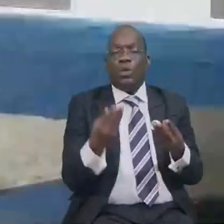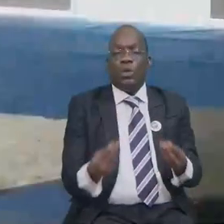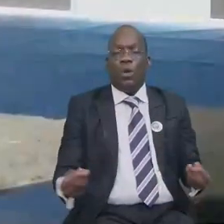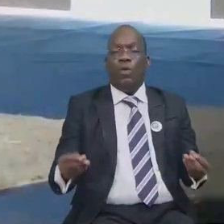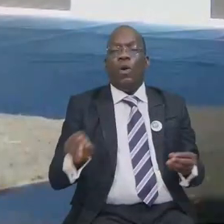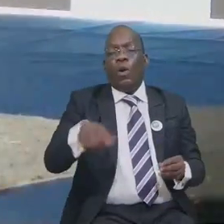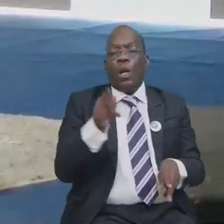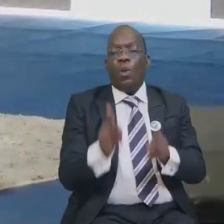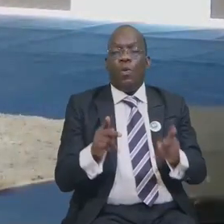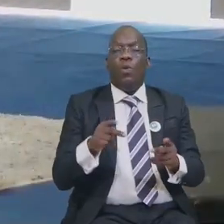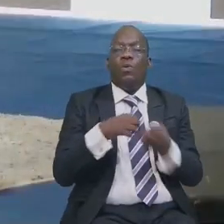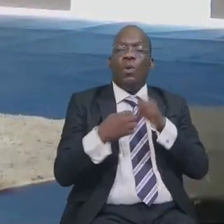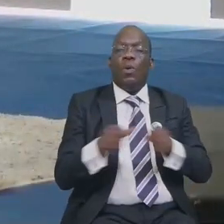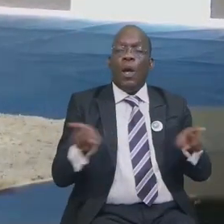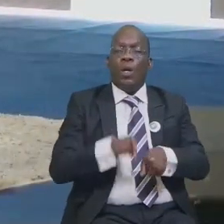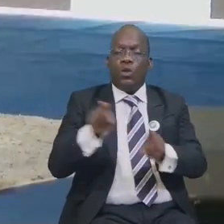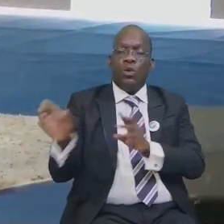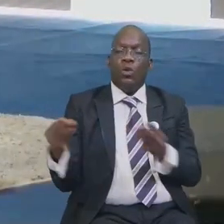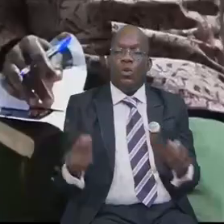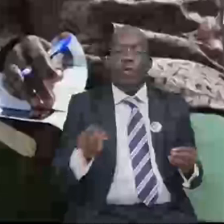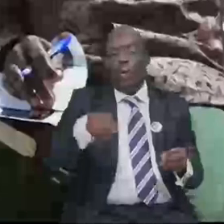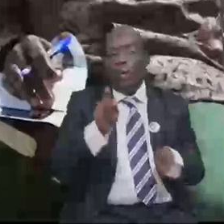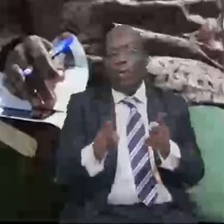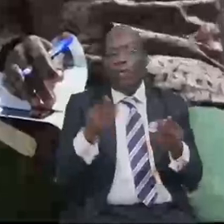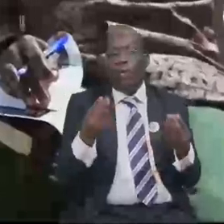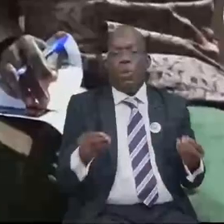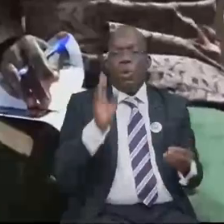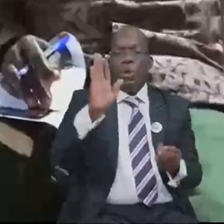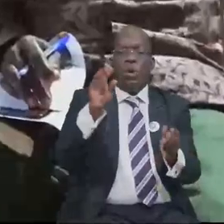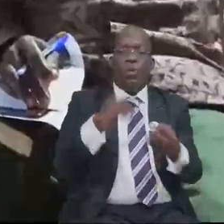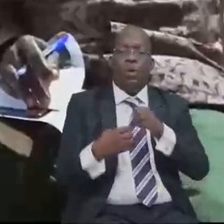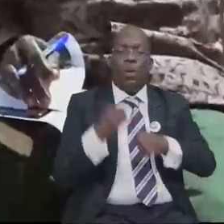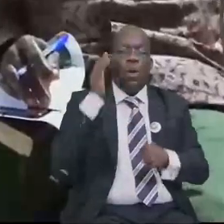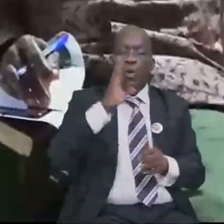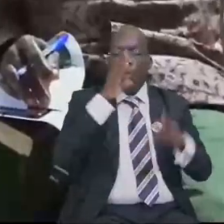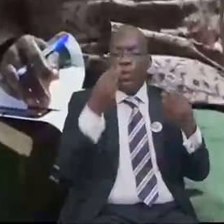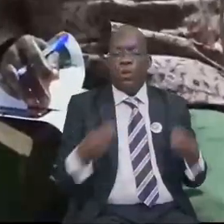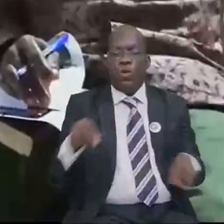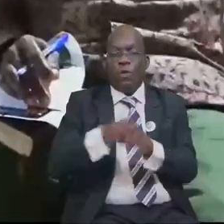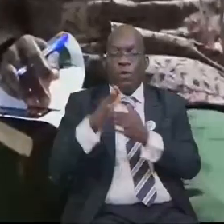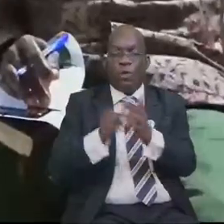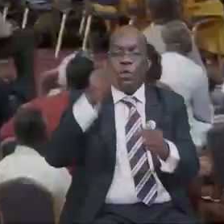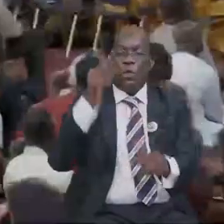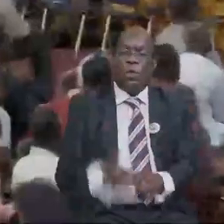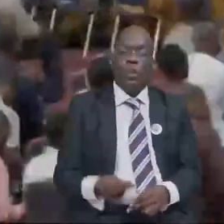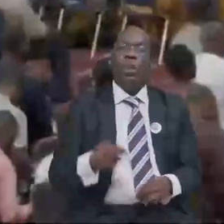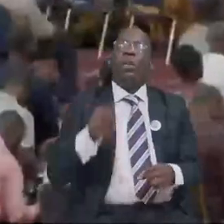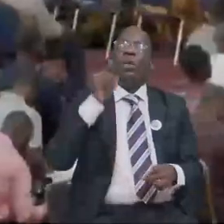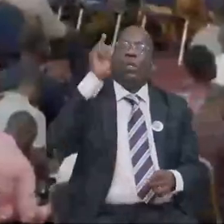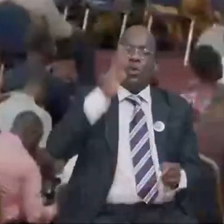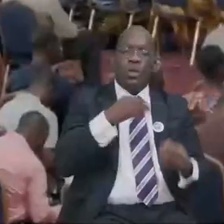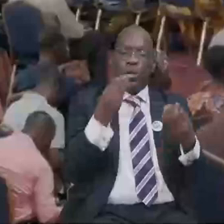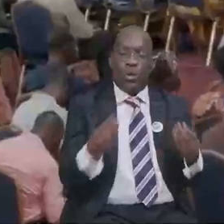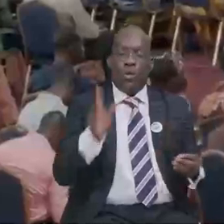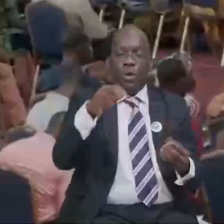les problèmes des autres. Et tes problèmes seront résolus au nom de Jésus. Il va régler tes problèmes. Il va porter